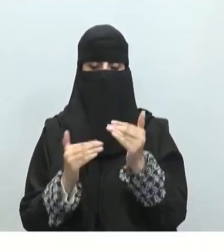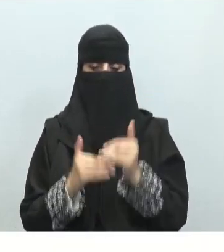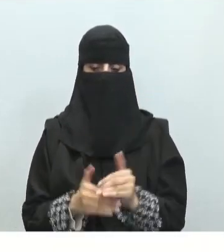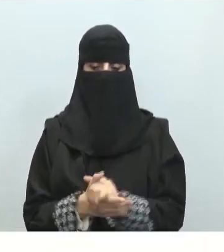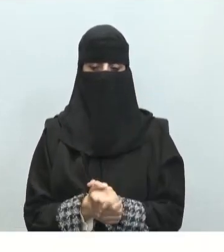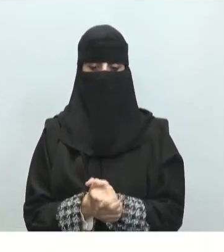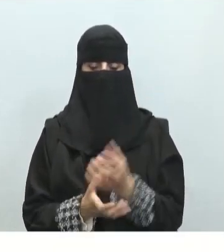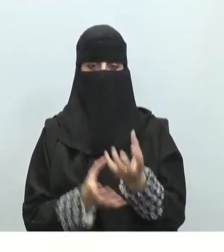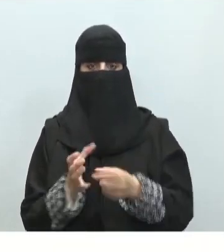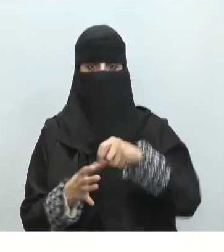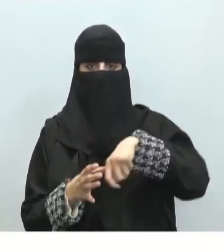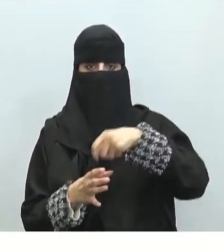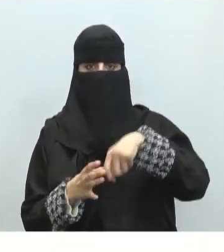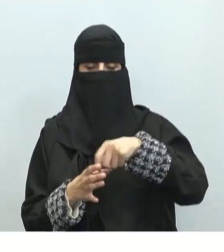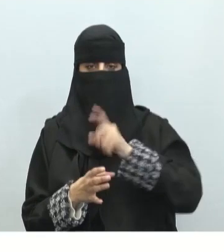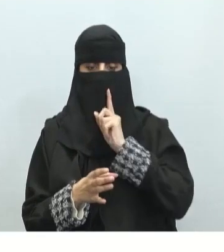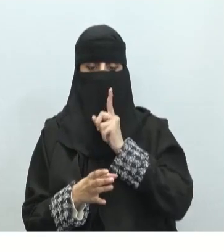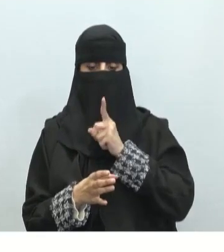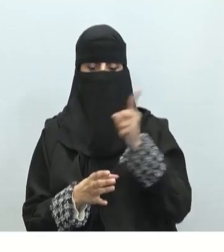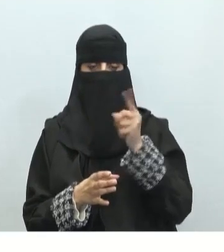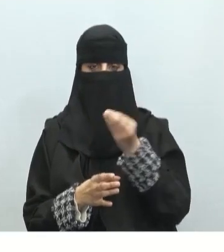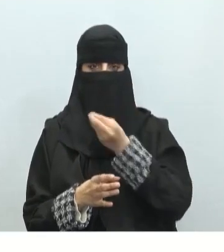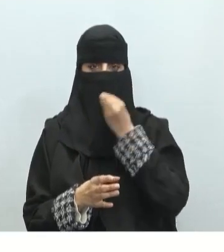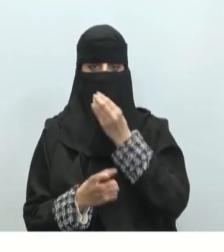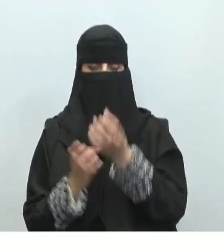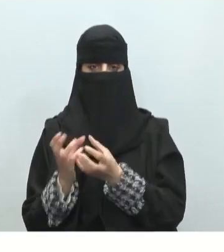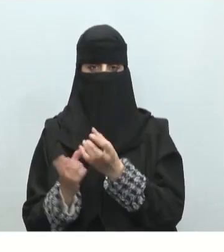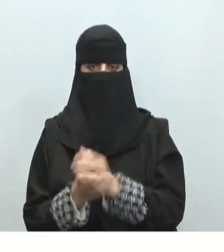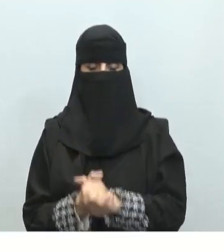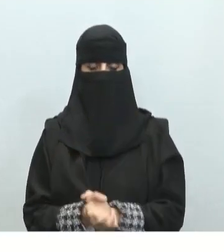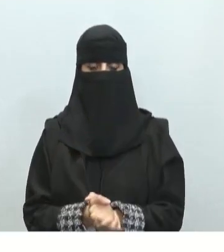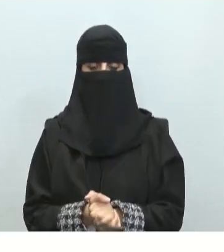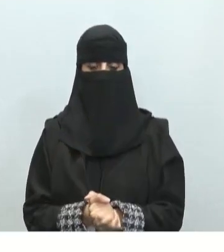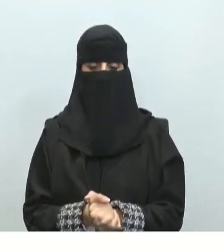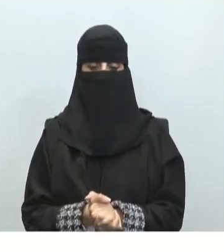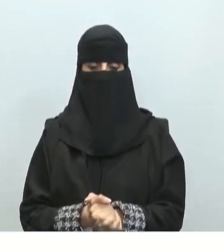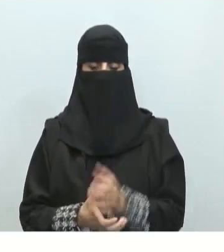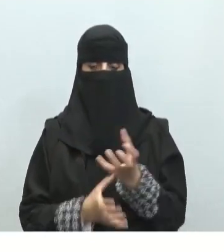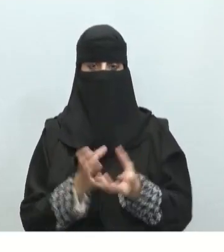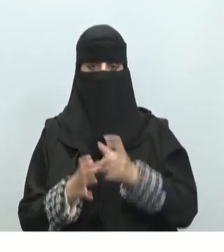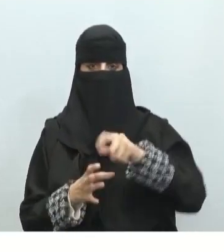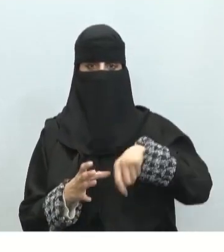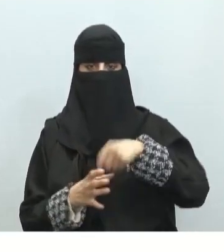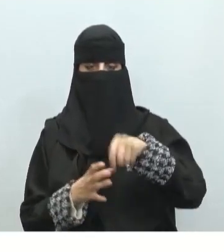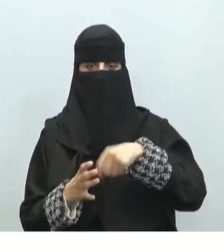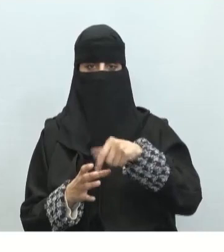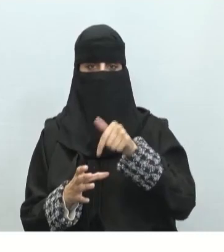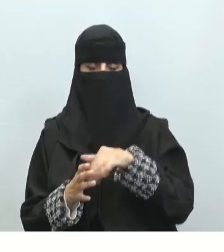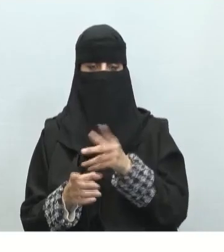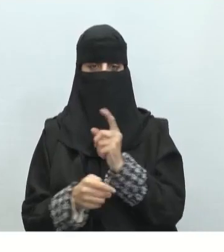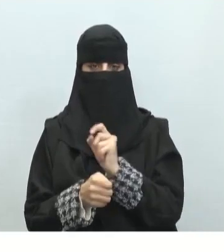المهندس تطبخ الام الطعام تطبخ الام الطعام